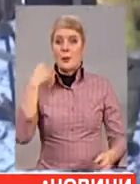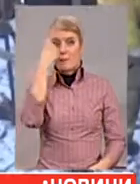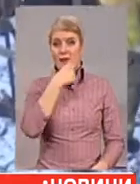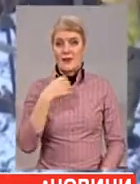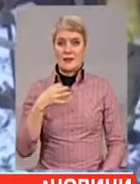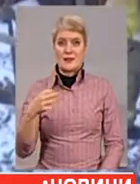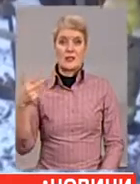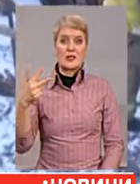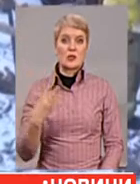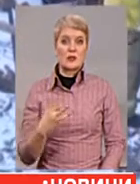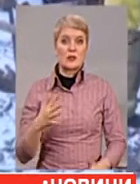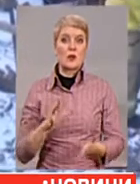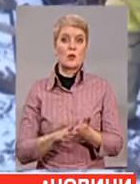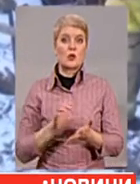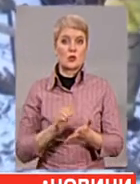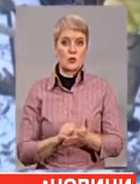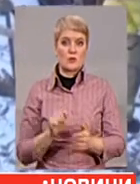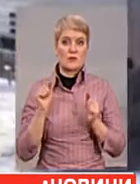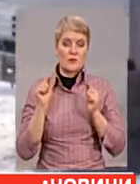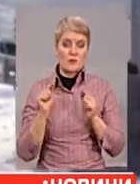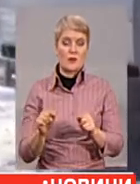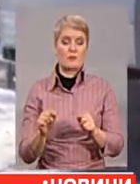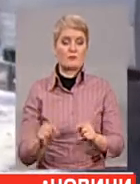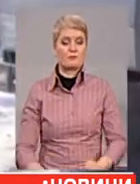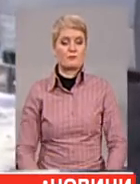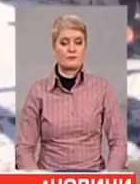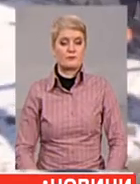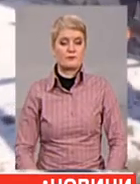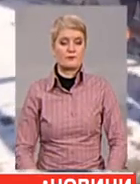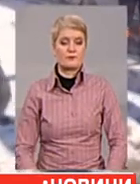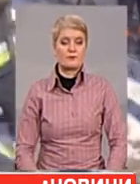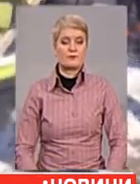3/4 пошкоджень припадають саме на нього. Людмила Співак, новини на Першому.